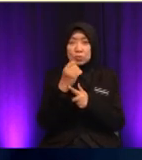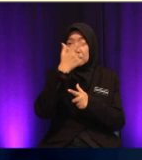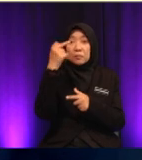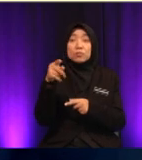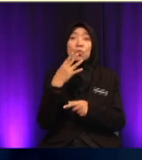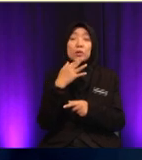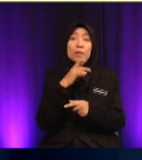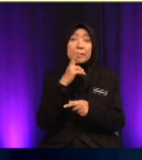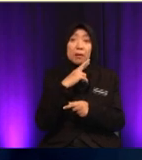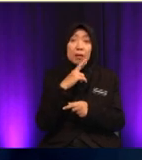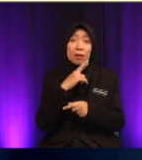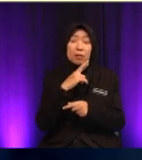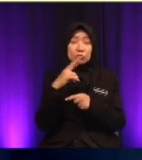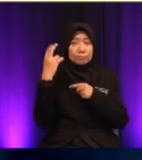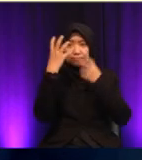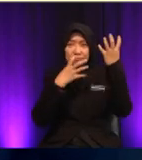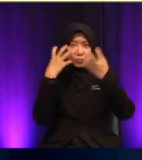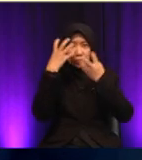jadi jadi